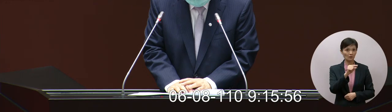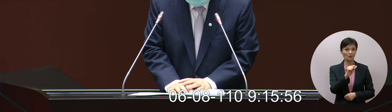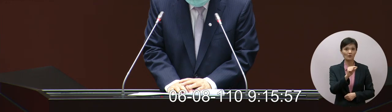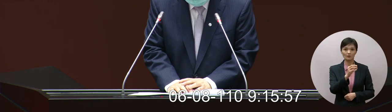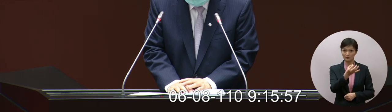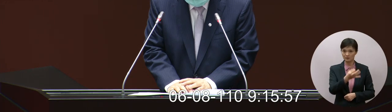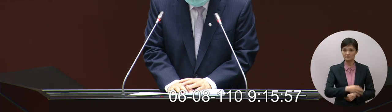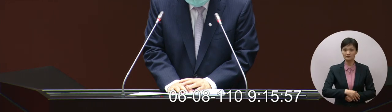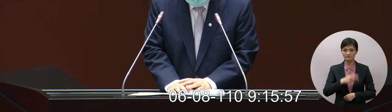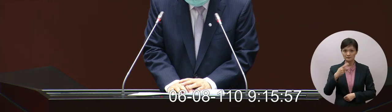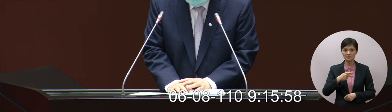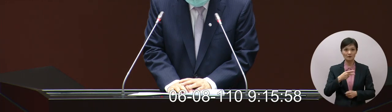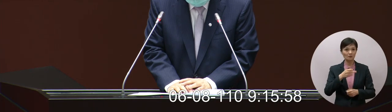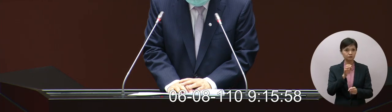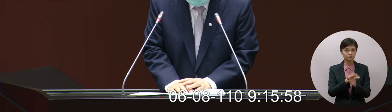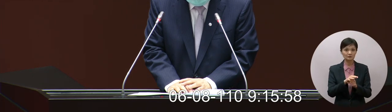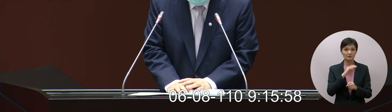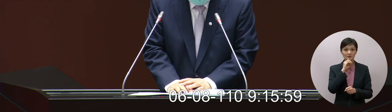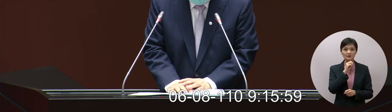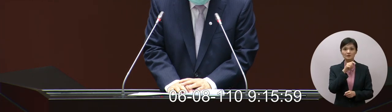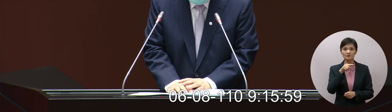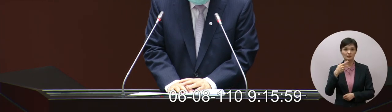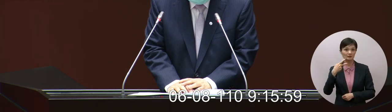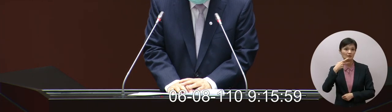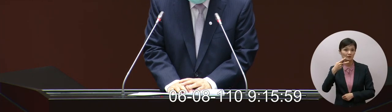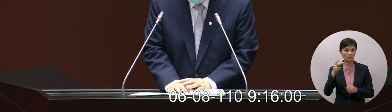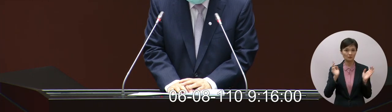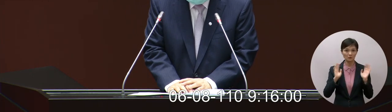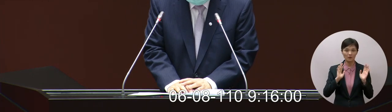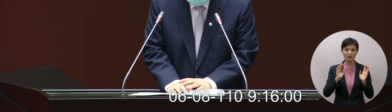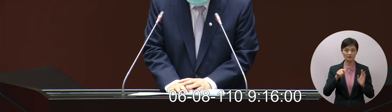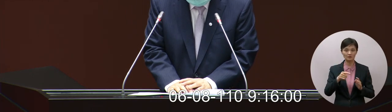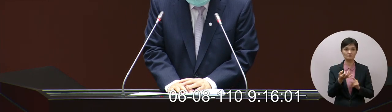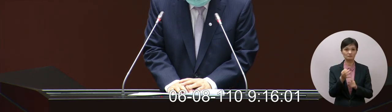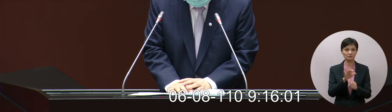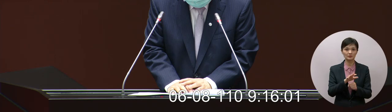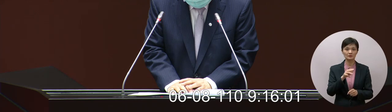105亿余万元，以及补助0到2岁幼儿家庭防疫经费